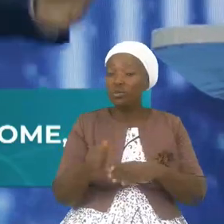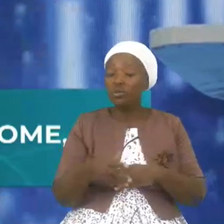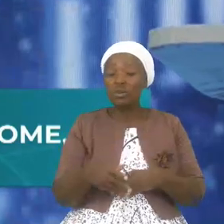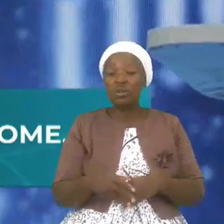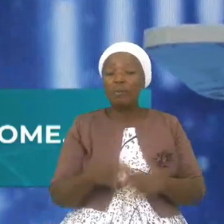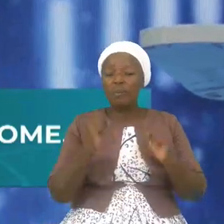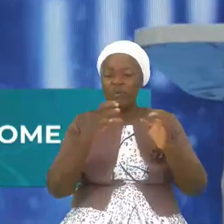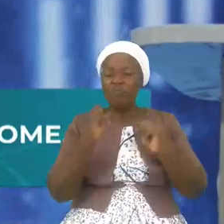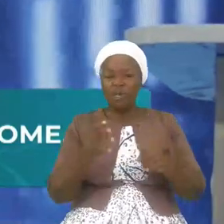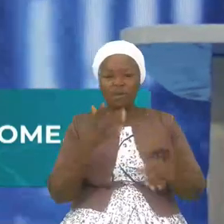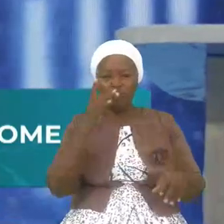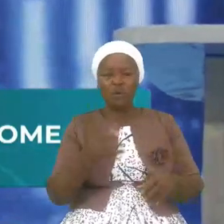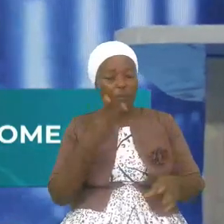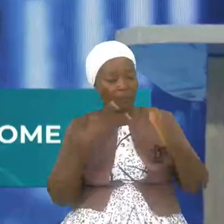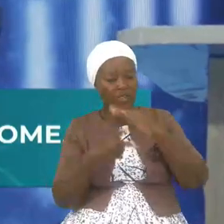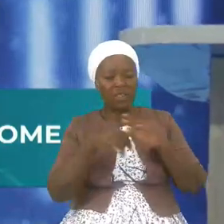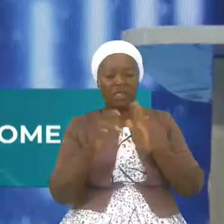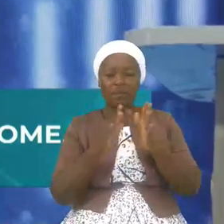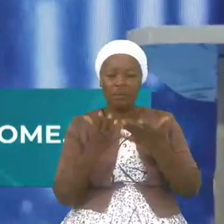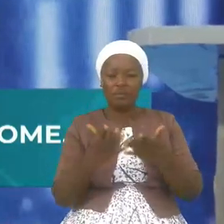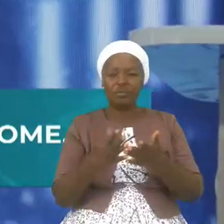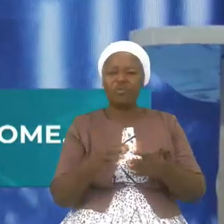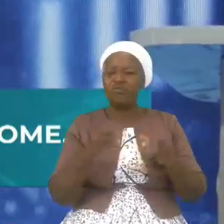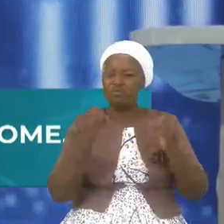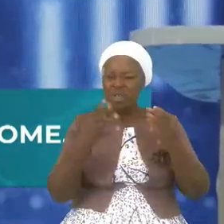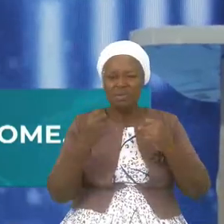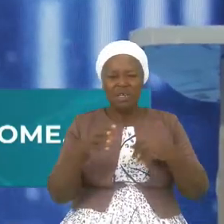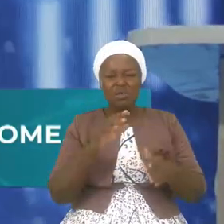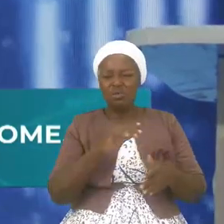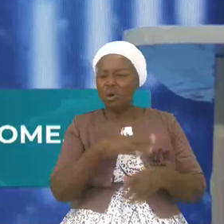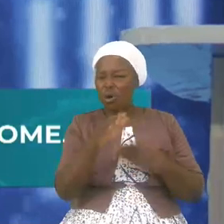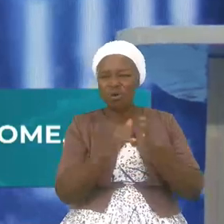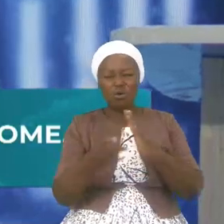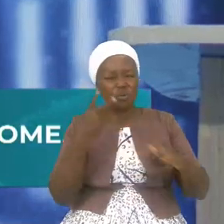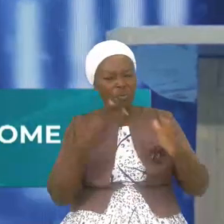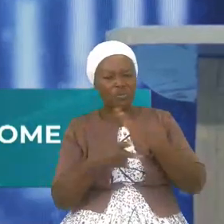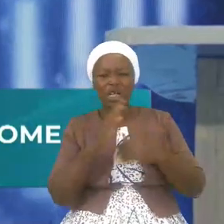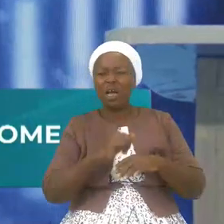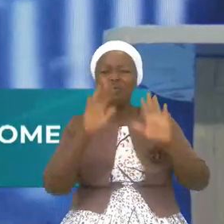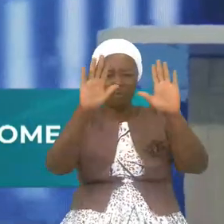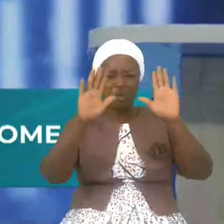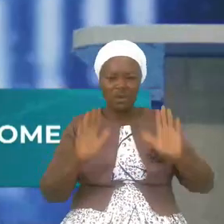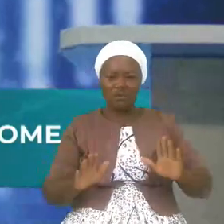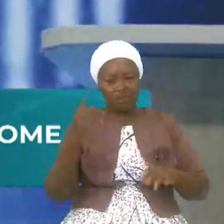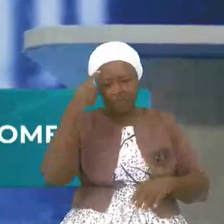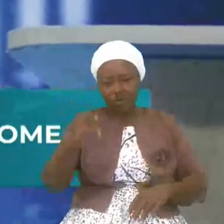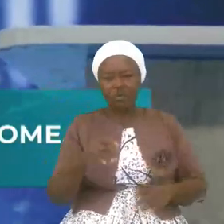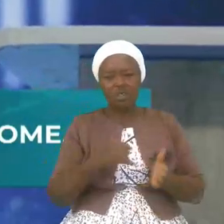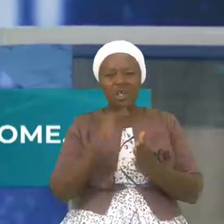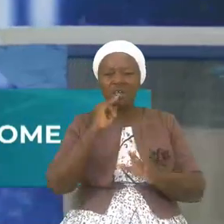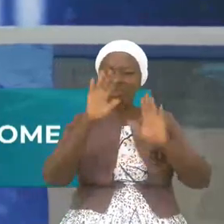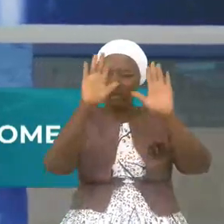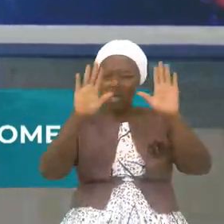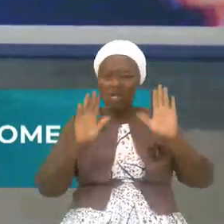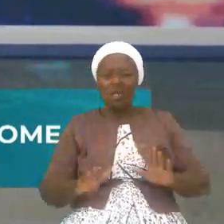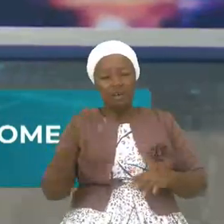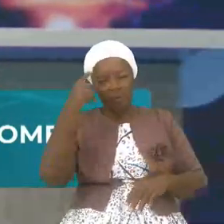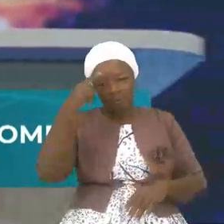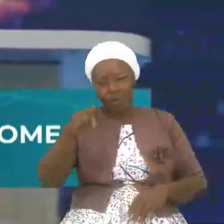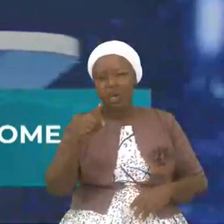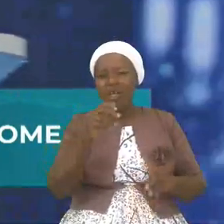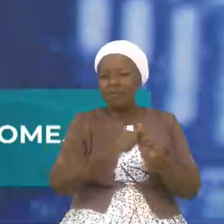sont impressionnantes. Pour Belshazzar, impressionnantes. Pour les croyants, impressionnantes. Pour toi ce soir, les bénédictions